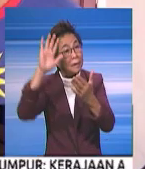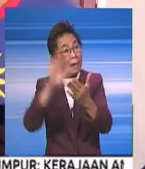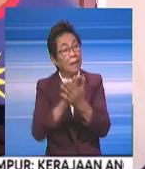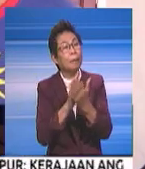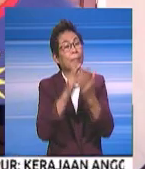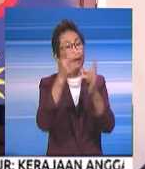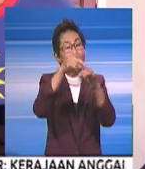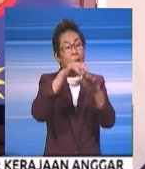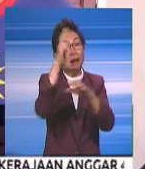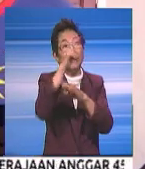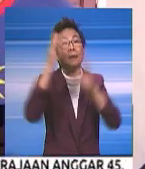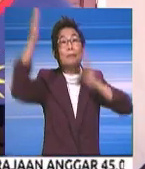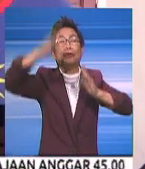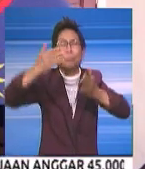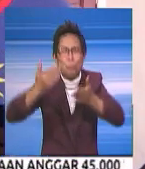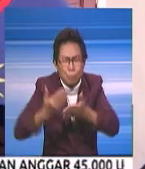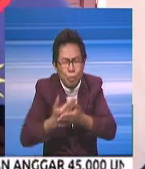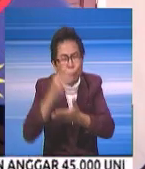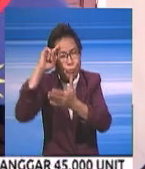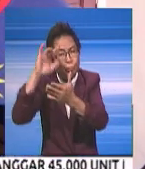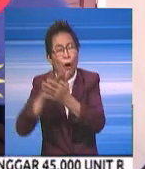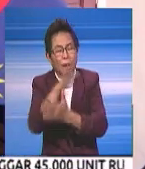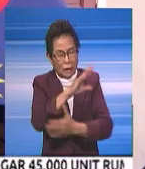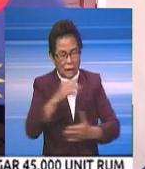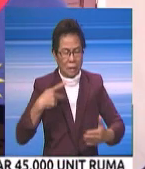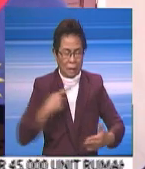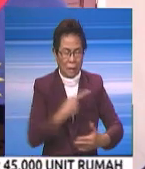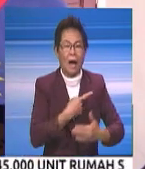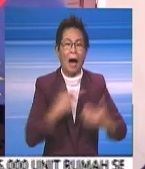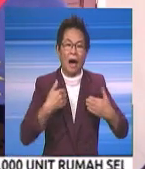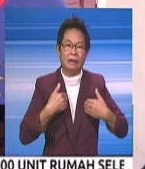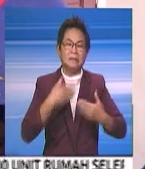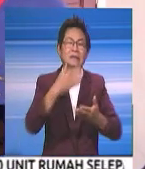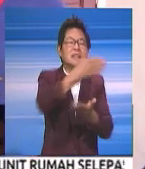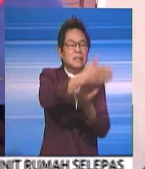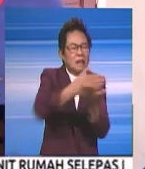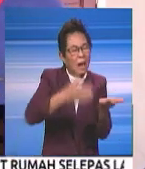Malaysia baru kan. Dan kita juga ada aktiviti setengah pit stop, kita buat